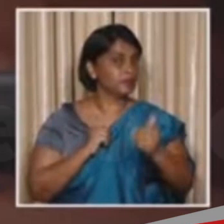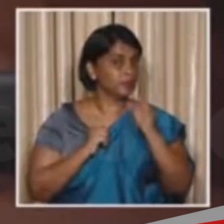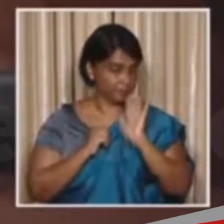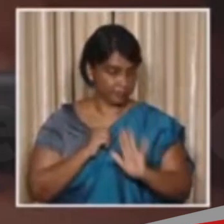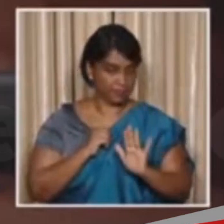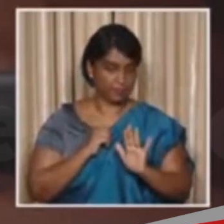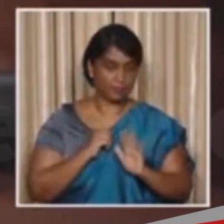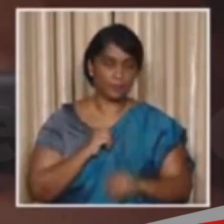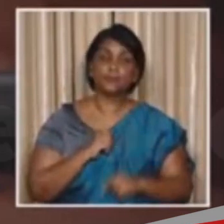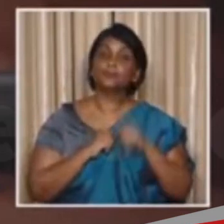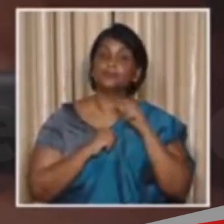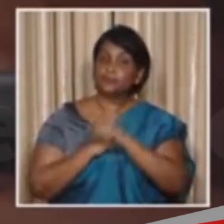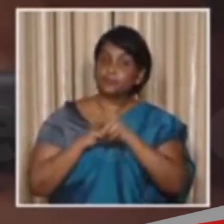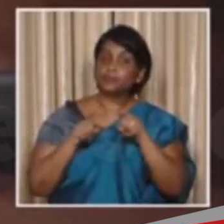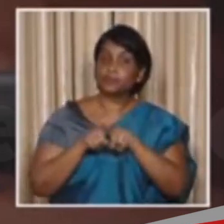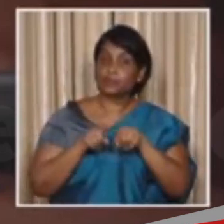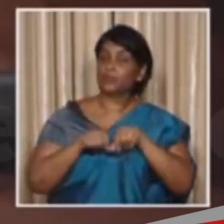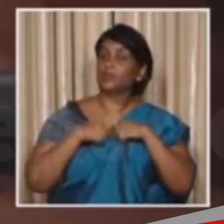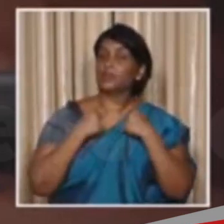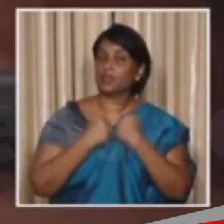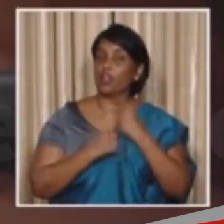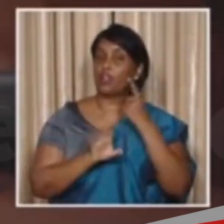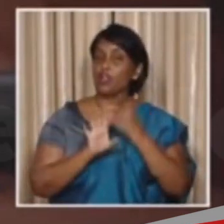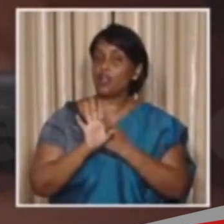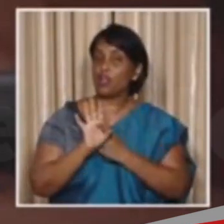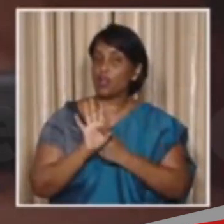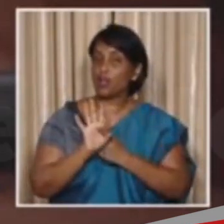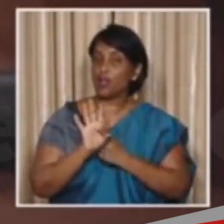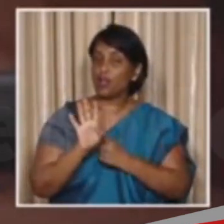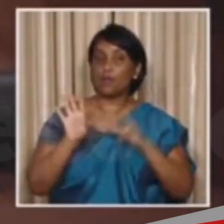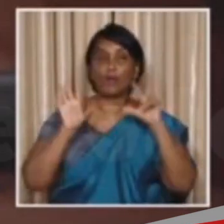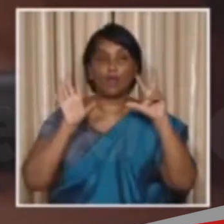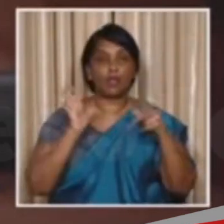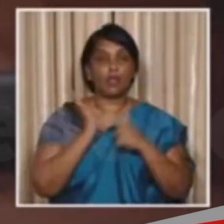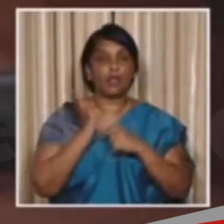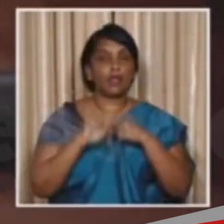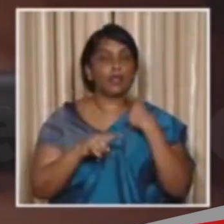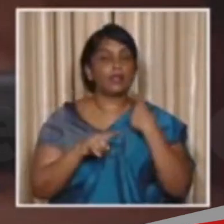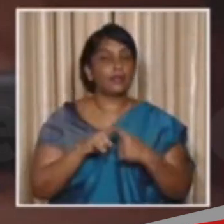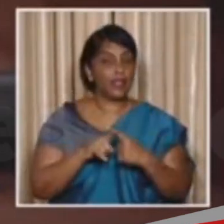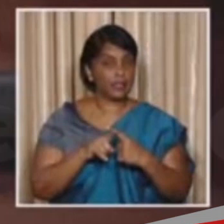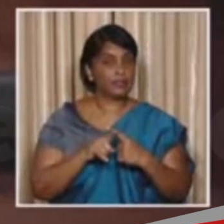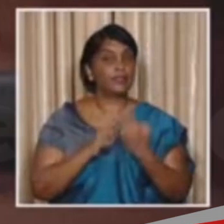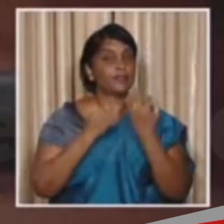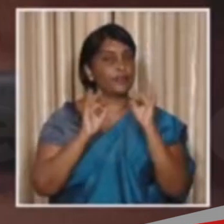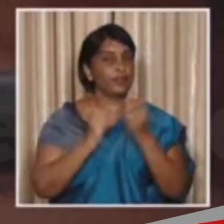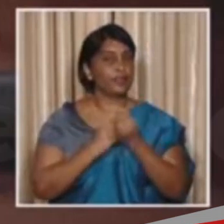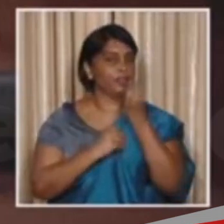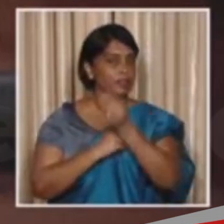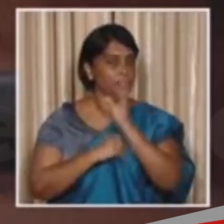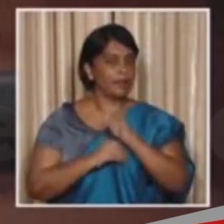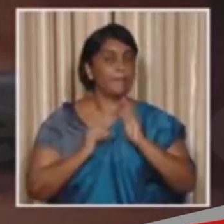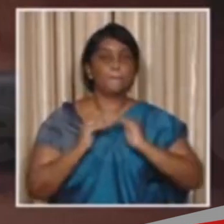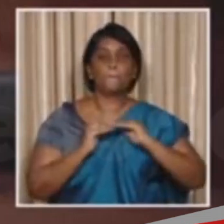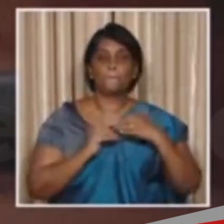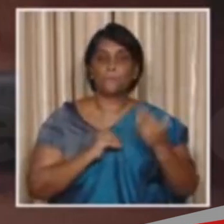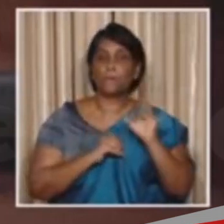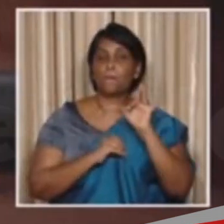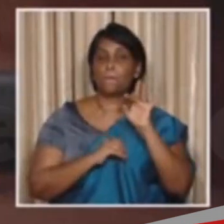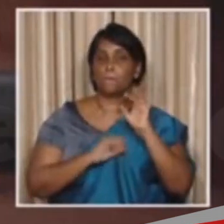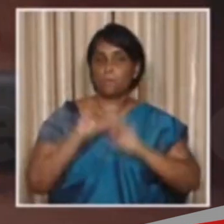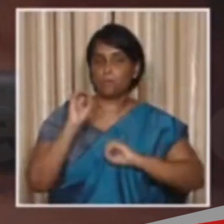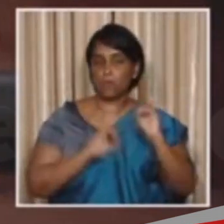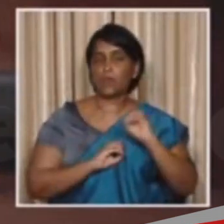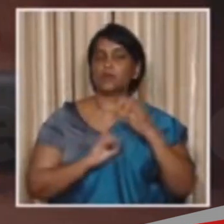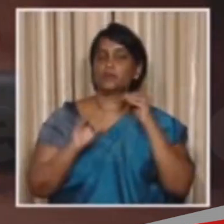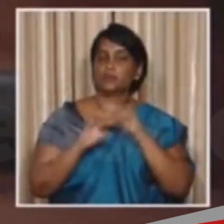වෙනුවෙන්. ඒ අනුව මෙම සමාගමට වසර 8ක බදු සහනයක් ලබා දී තිබූ අතර ඉන්පසුව 15%ක බදු